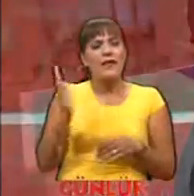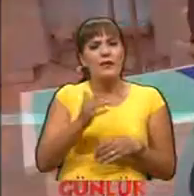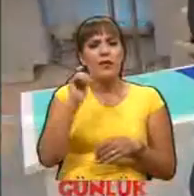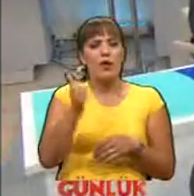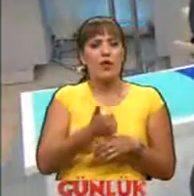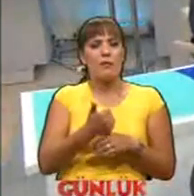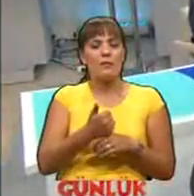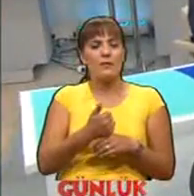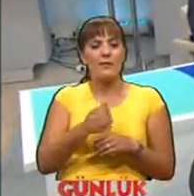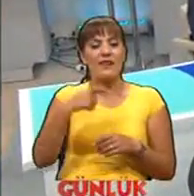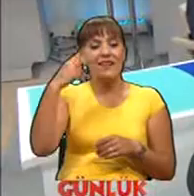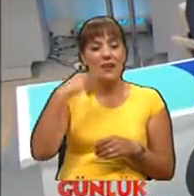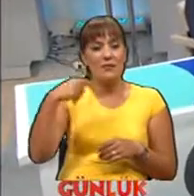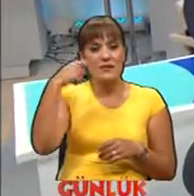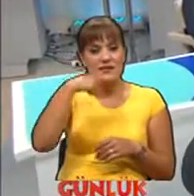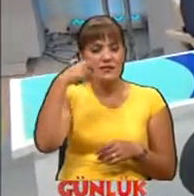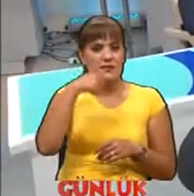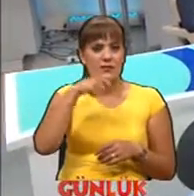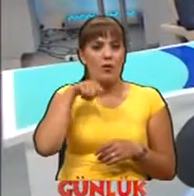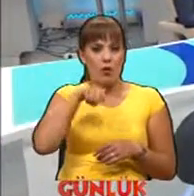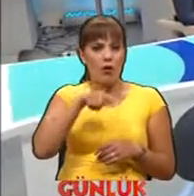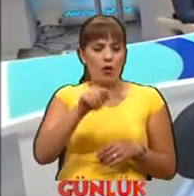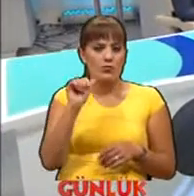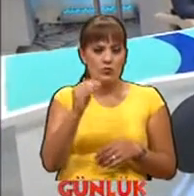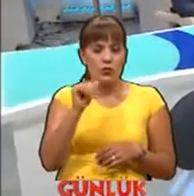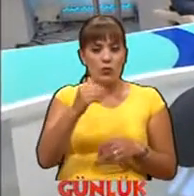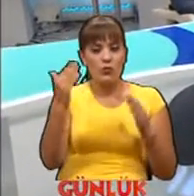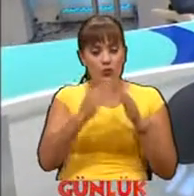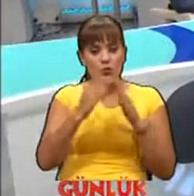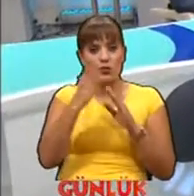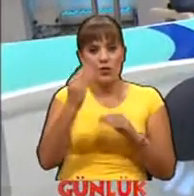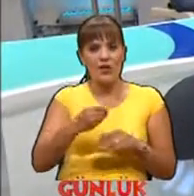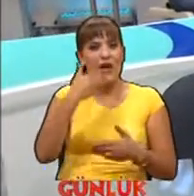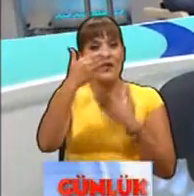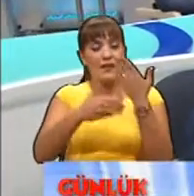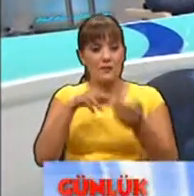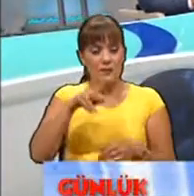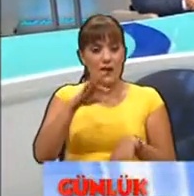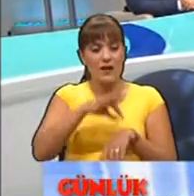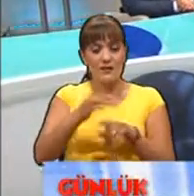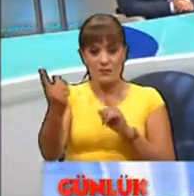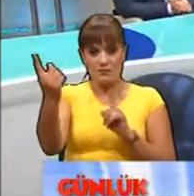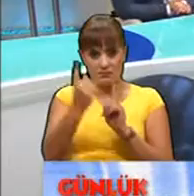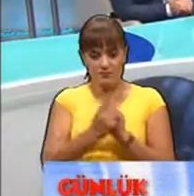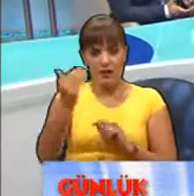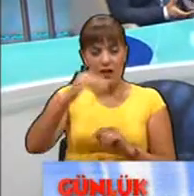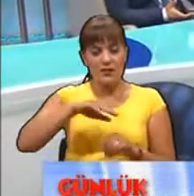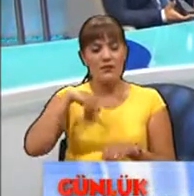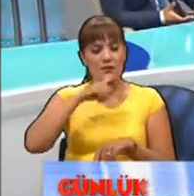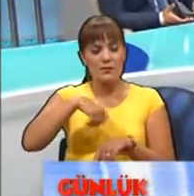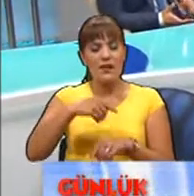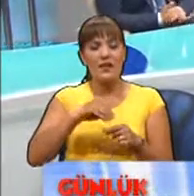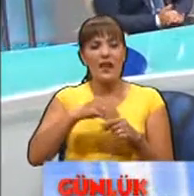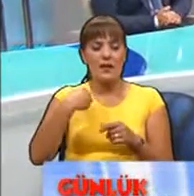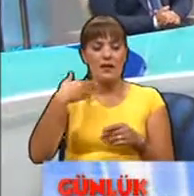mısınız? En önemli şey mekanik temizlik dediğimiz fırçalamaktır. Uygun bir şekilde, tarif ettiğimiz şekilde hastamızın bize geldiğinde nasıl